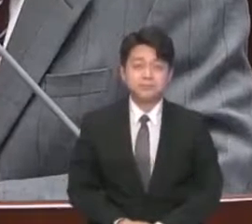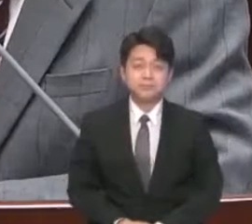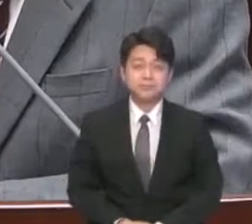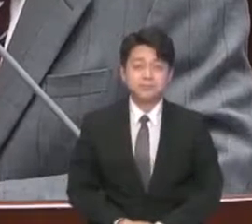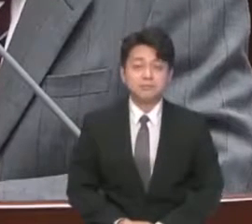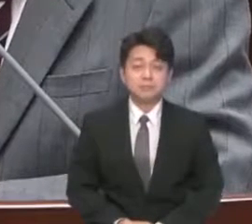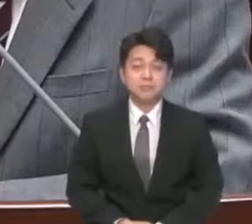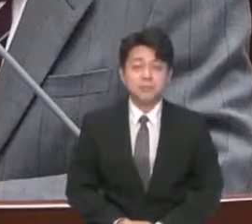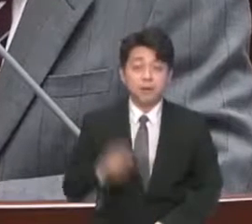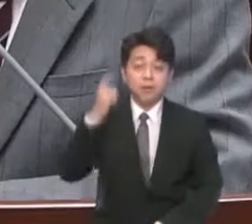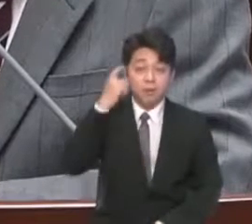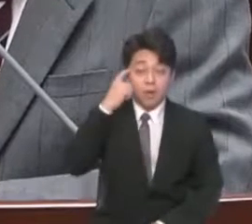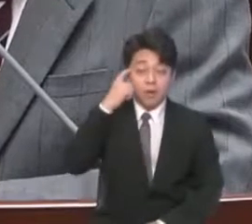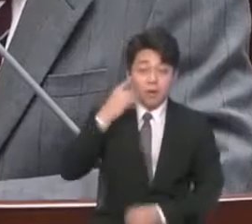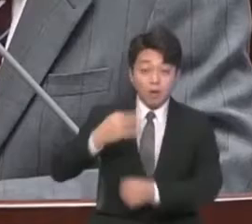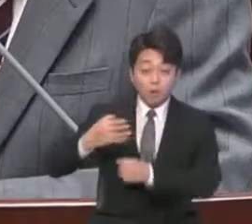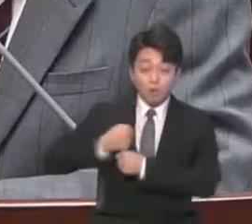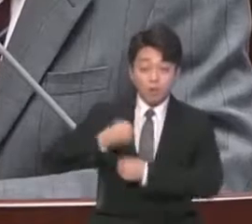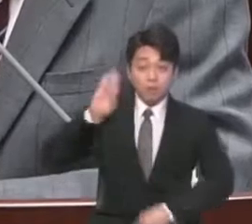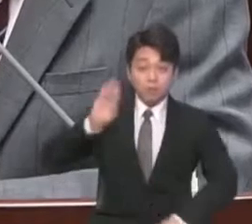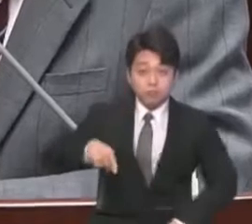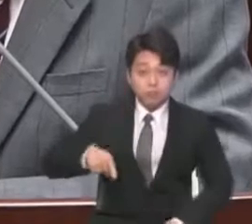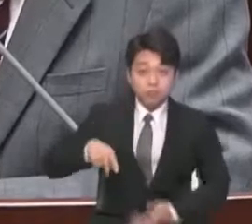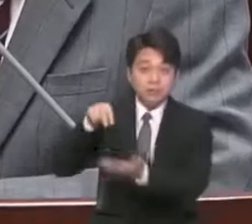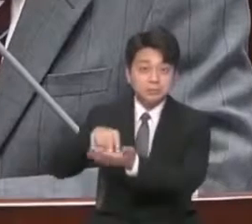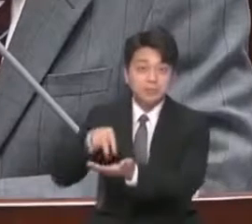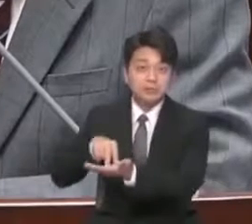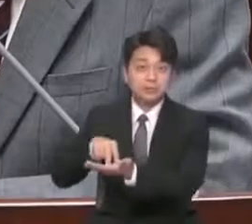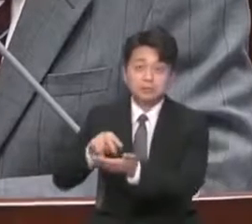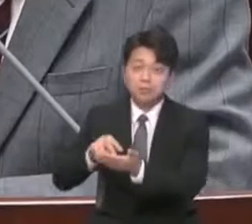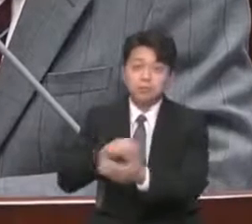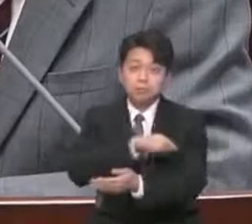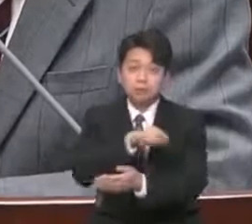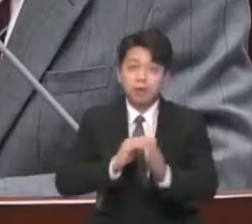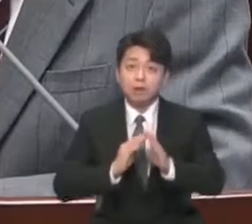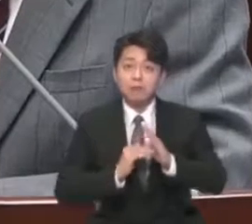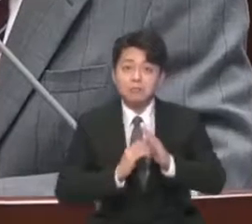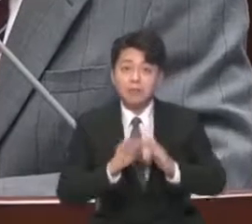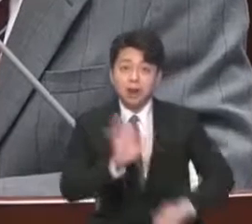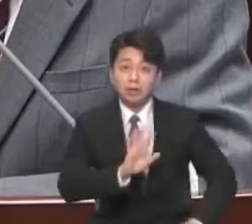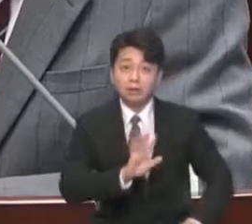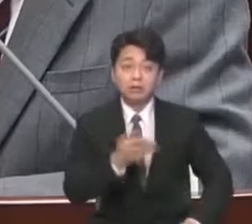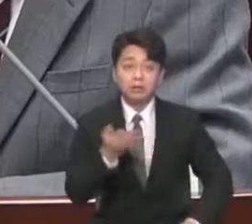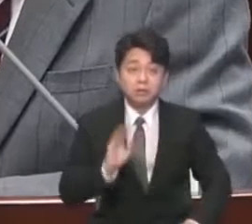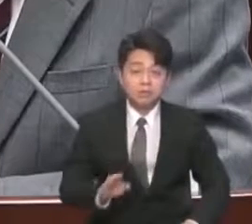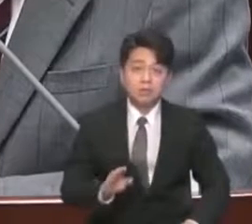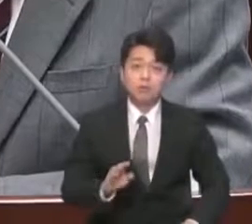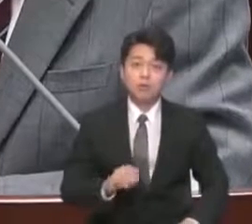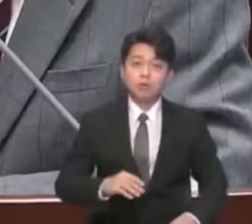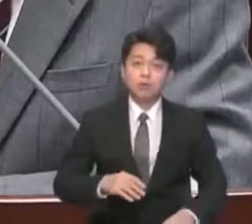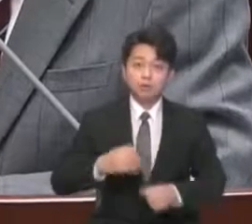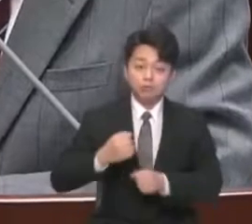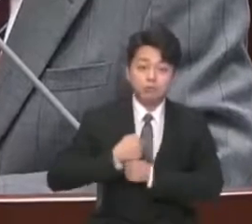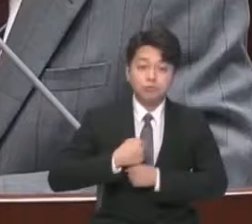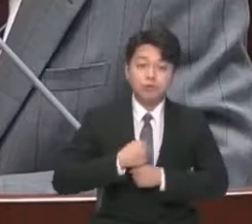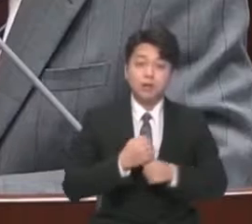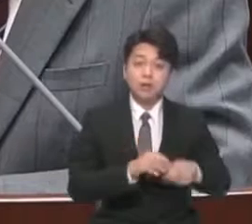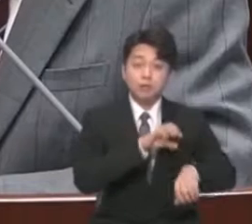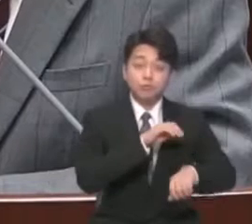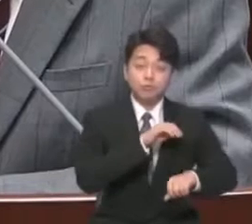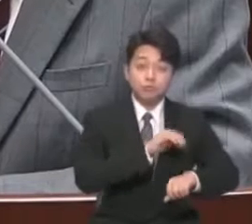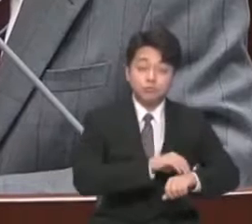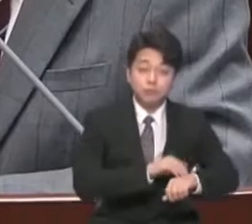국방부는 비밀 사안도 아닌데 훈령이 어떻게 돼 있고 규정이 어떻게 돼 있고 그런 것도 안 알려주냐.